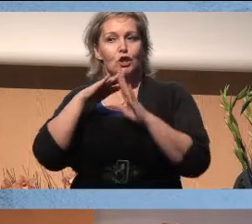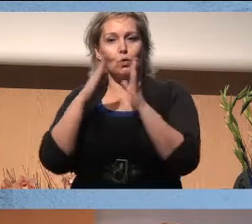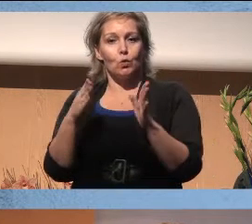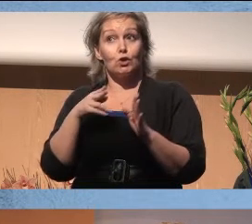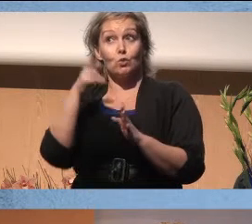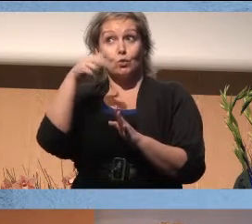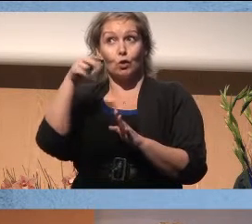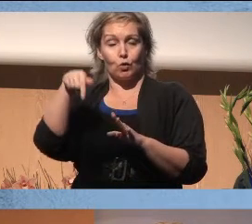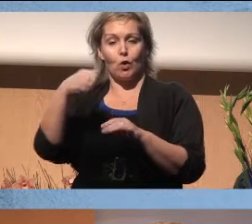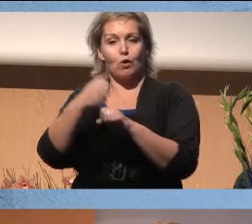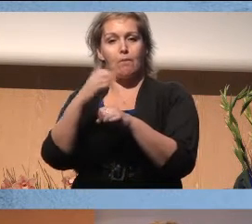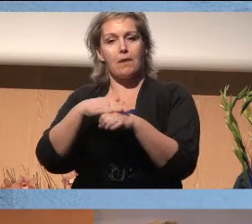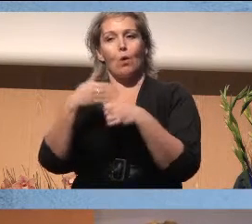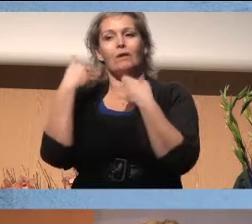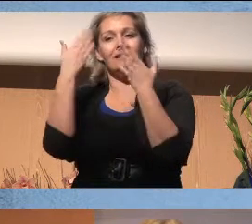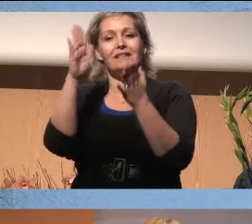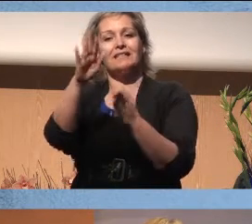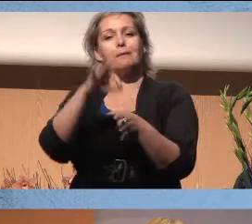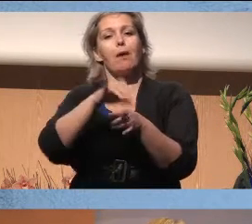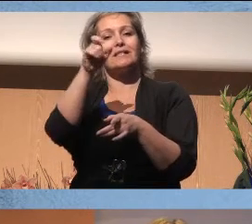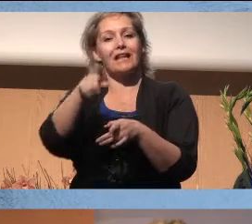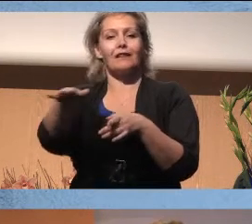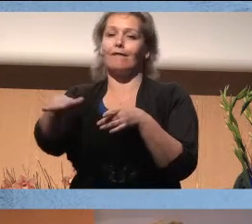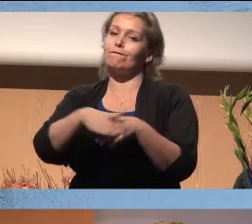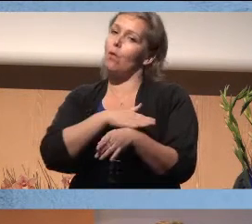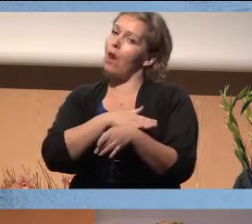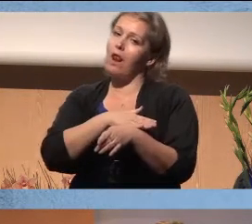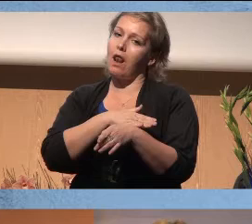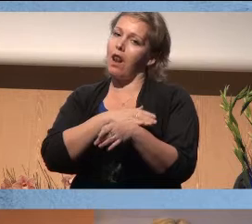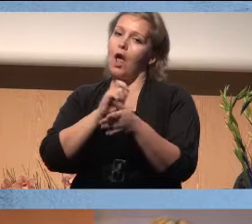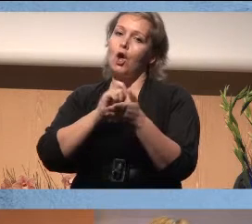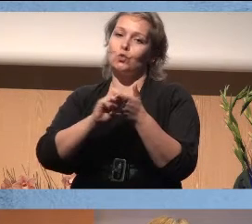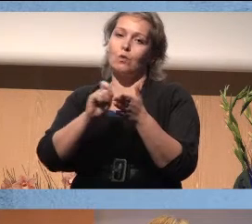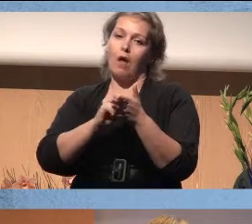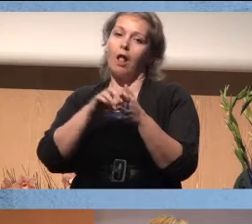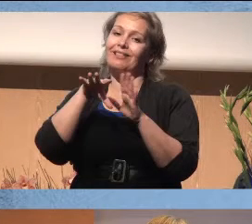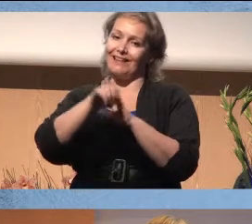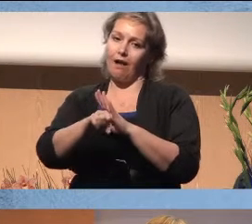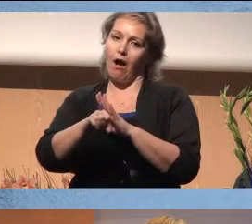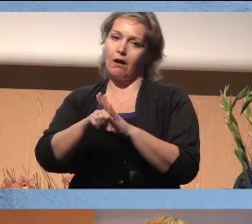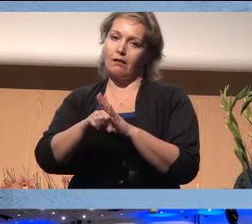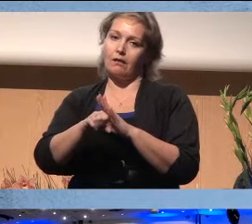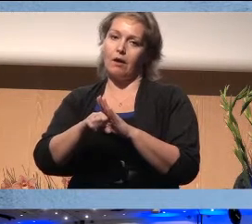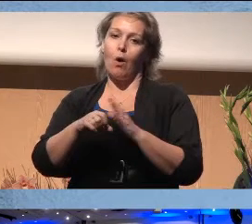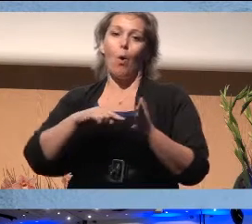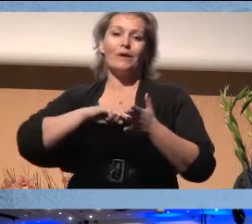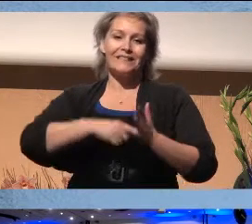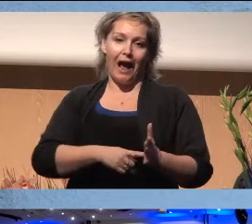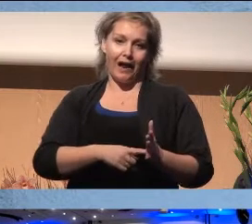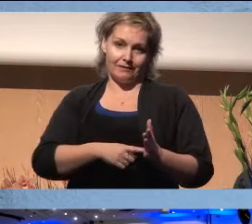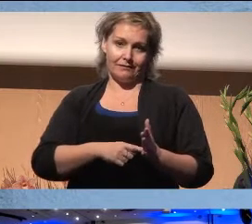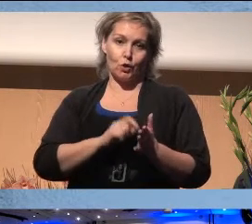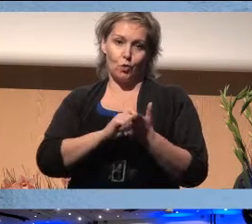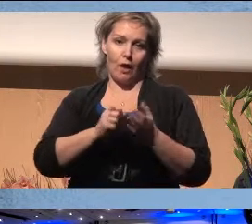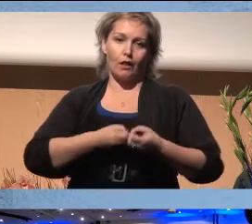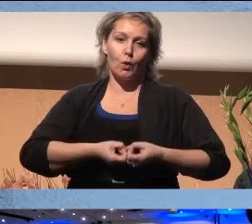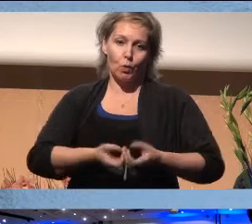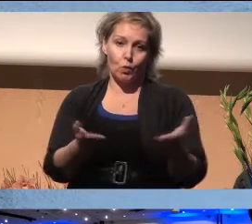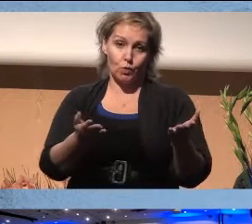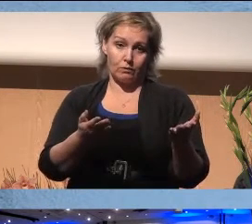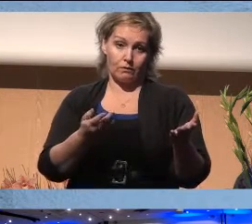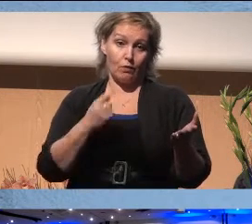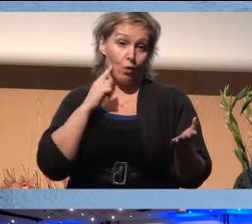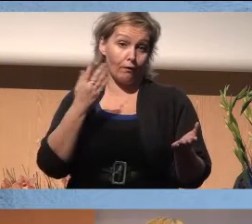Universitetssykehuset Nord-Norge arbeider med å gi sine pasienter full journaltilgang, og kjernejournalen rulles ut, det har vi hørt før i